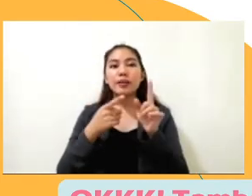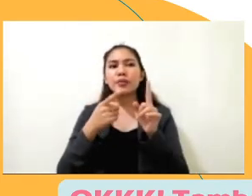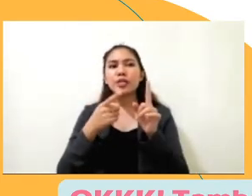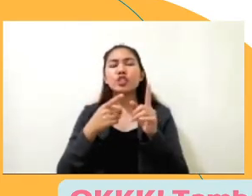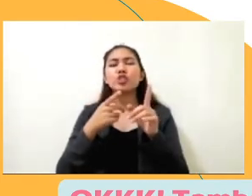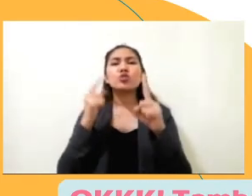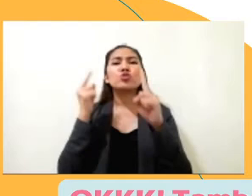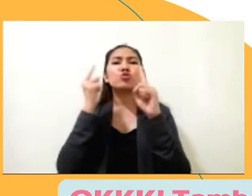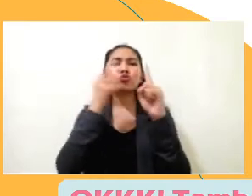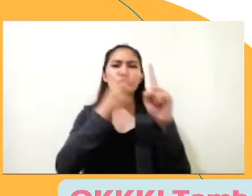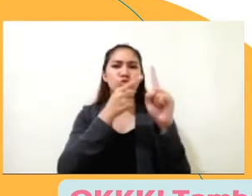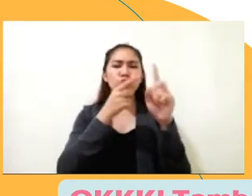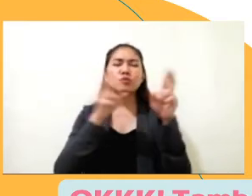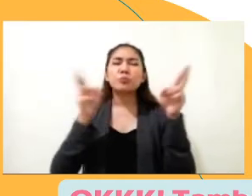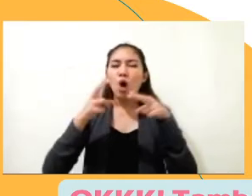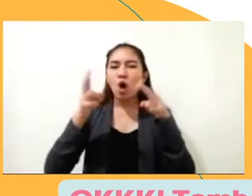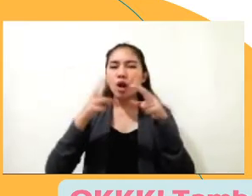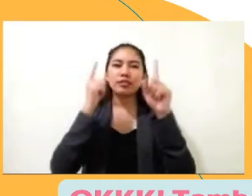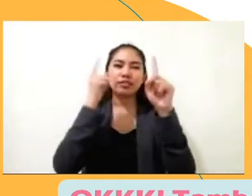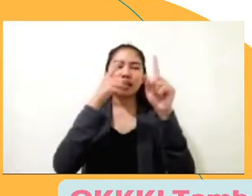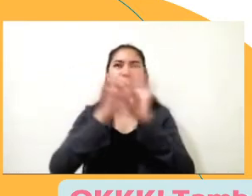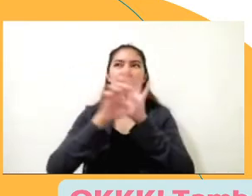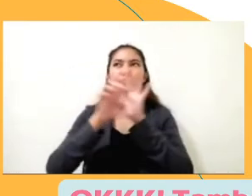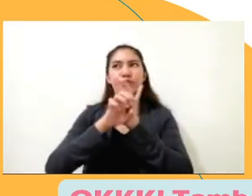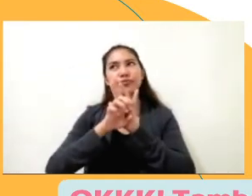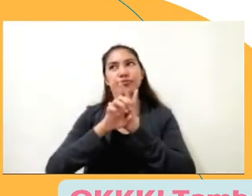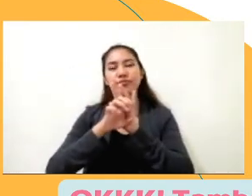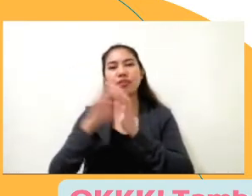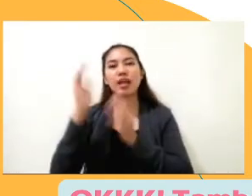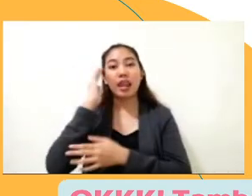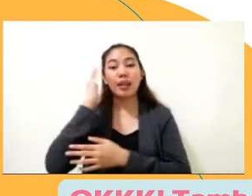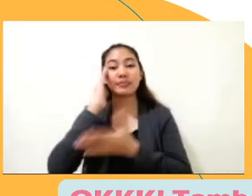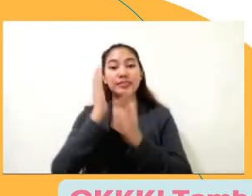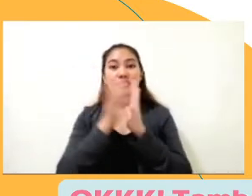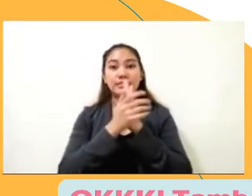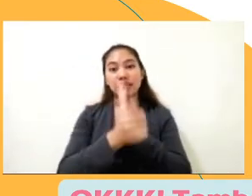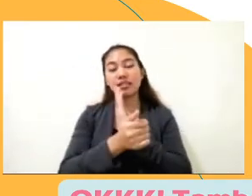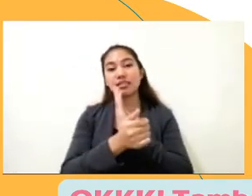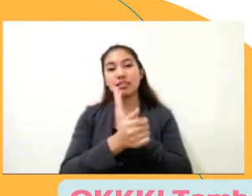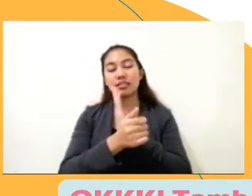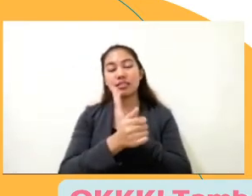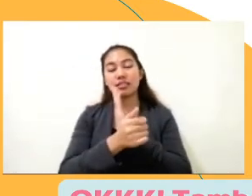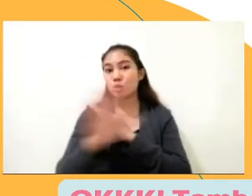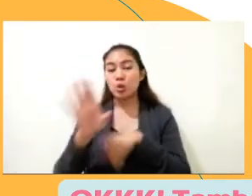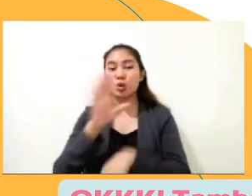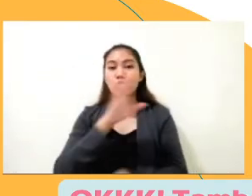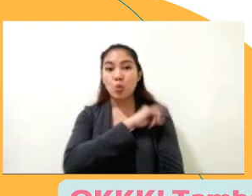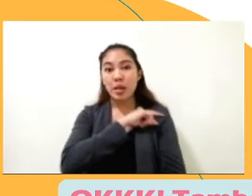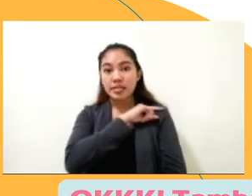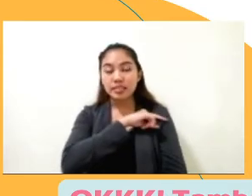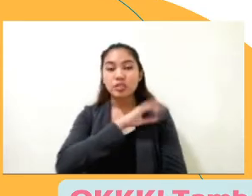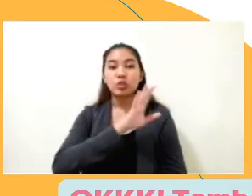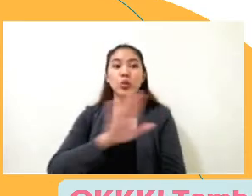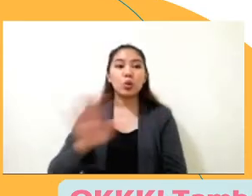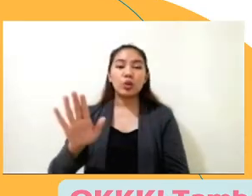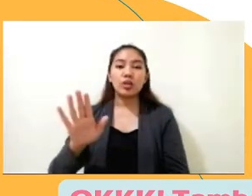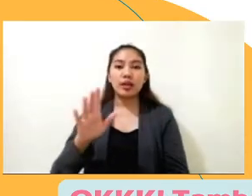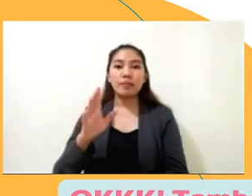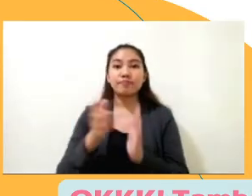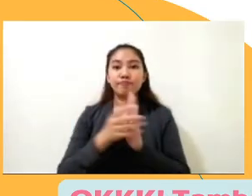can start with yung iyong mga alam na capacities, no? Yung mga katangian mo na na-develop mo na over the